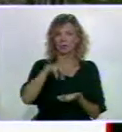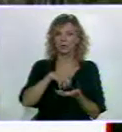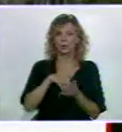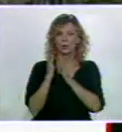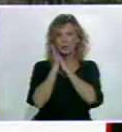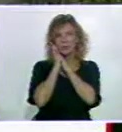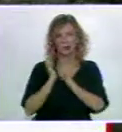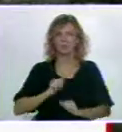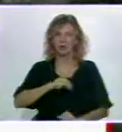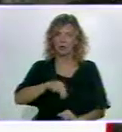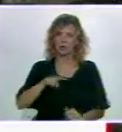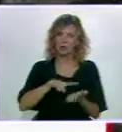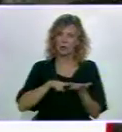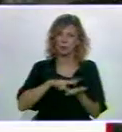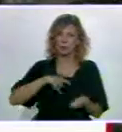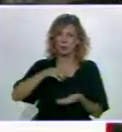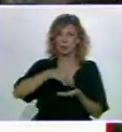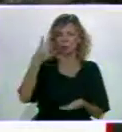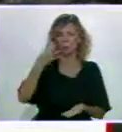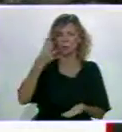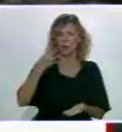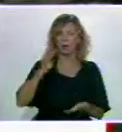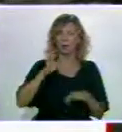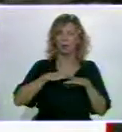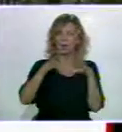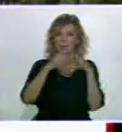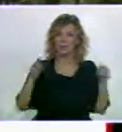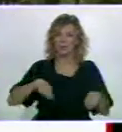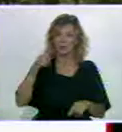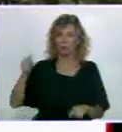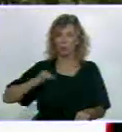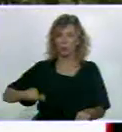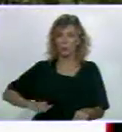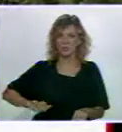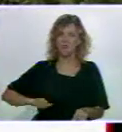funcțiune, județul Vâlcea se află pe locul 4 la nivel național, după Constanța, București și Brașov.